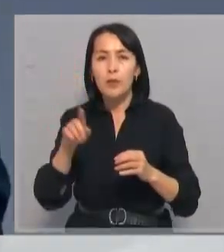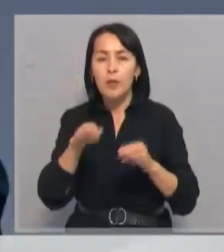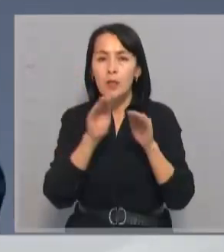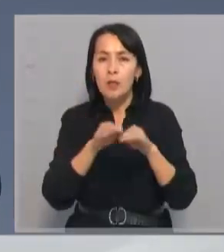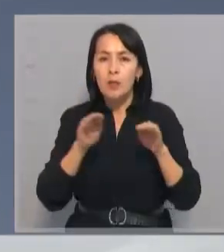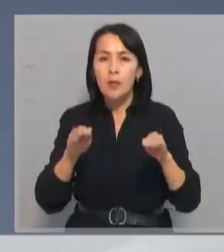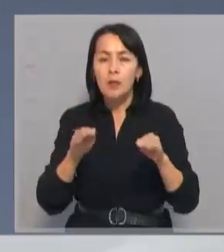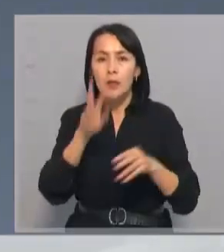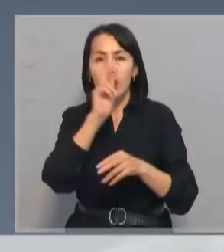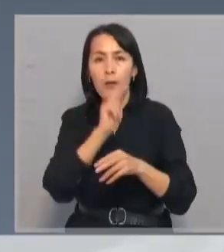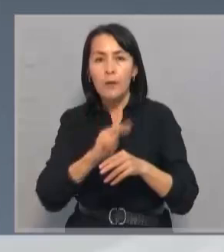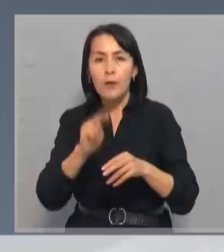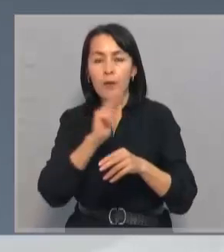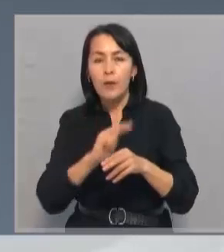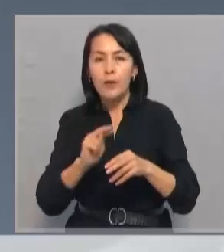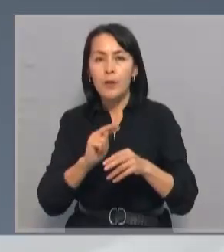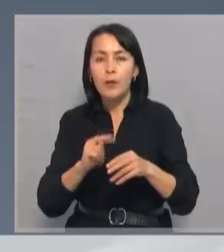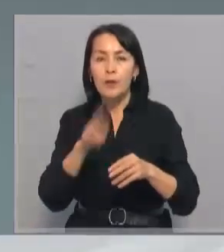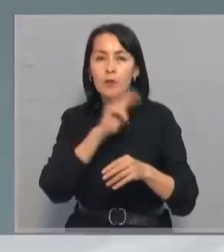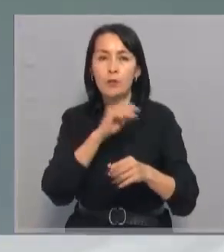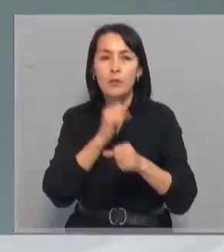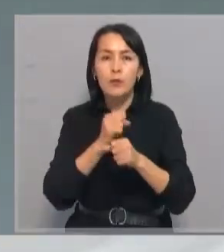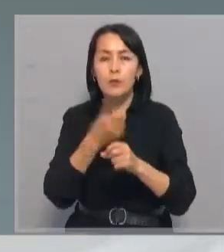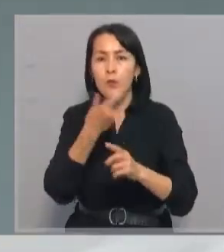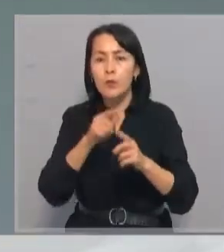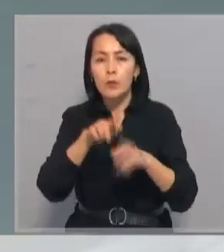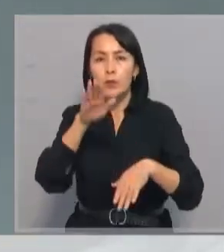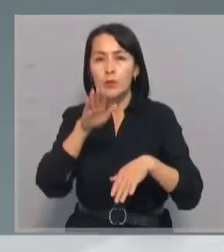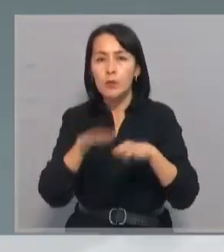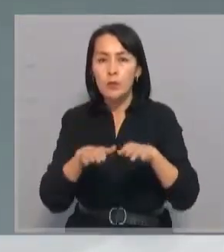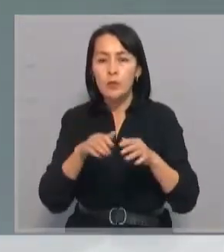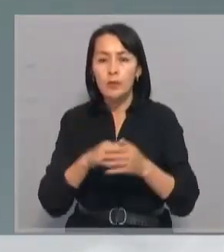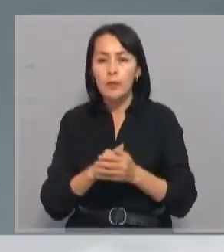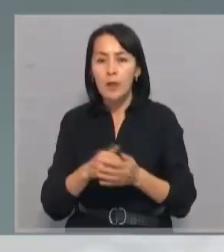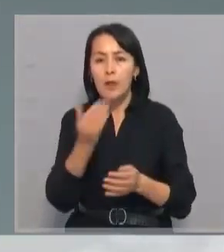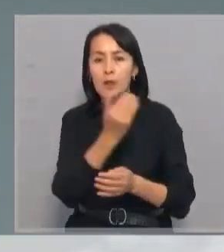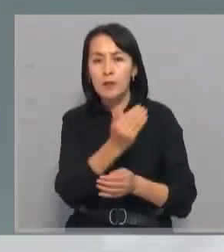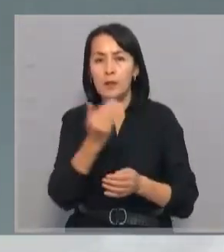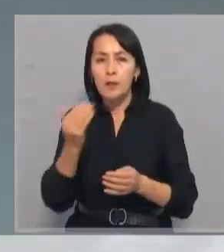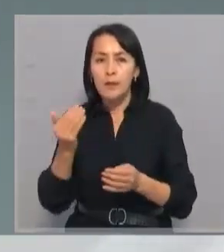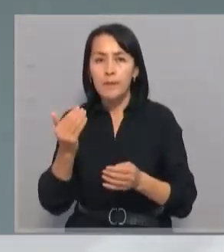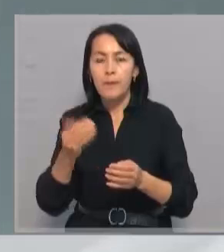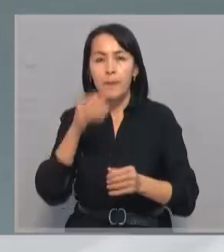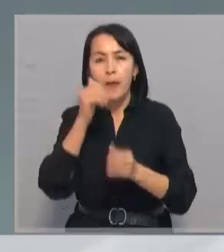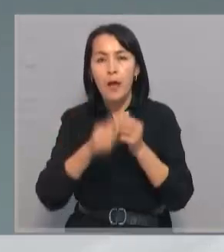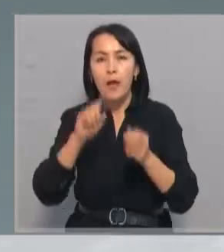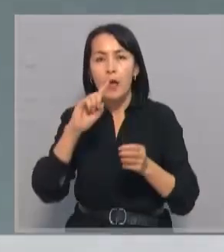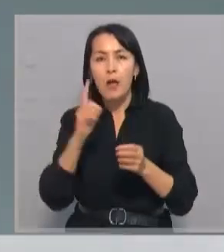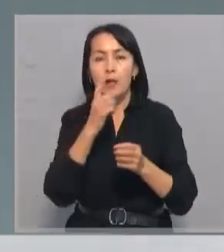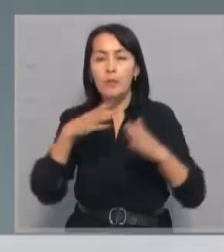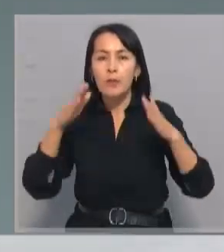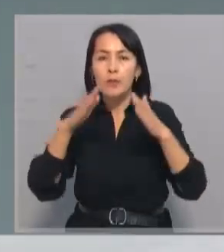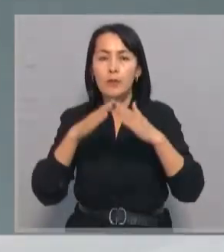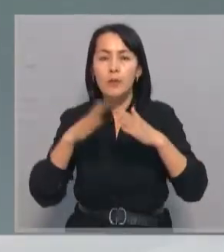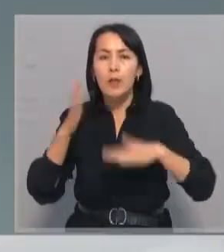ұрпаққа тағылымды тәрбие беруде еңбектеріңіз орасан. Сіздер арқылы әрбір